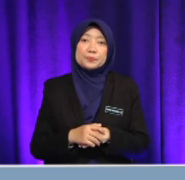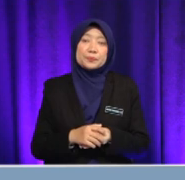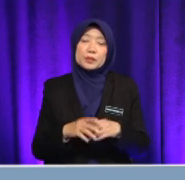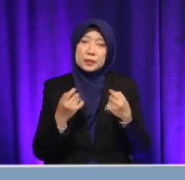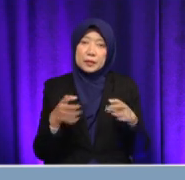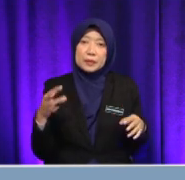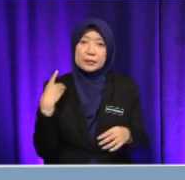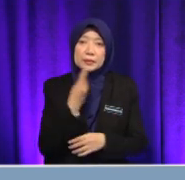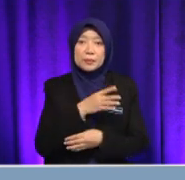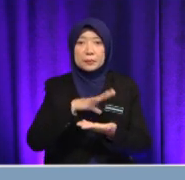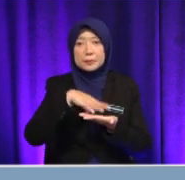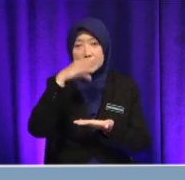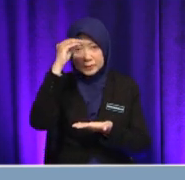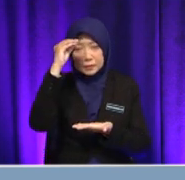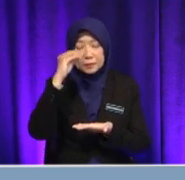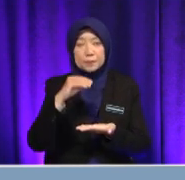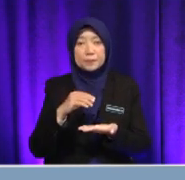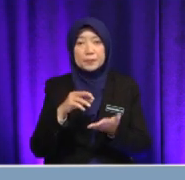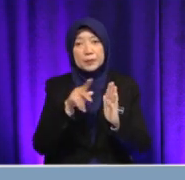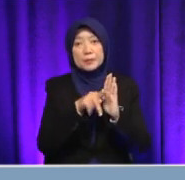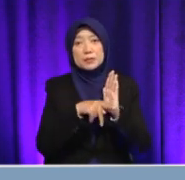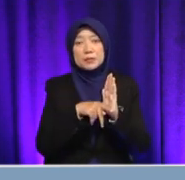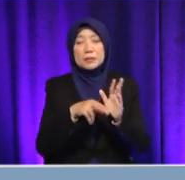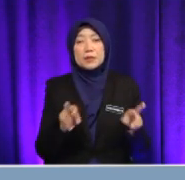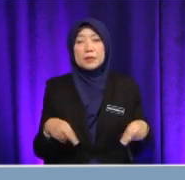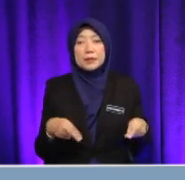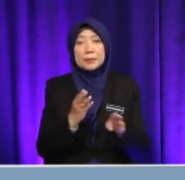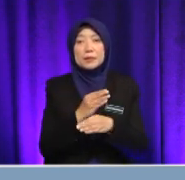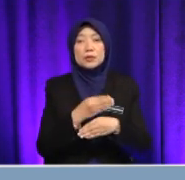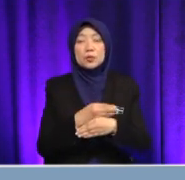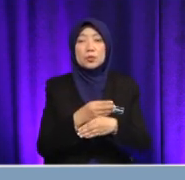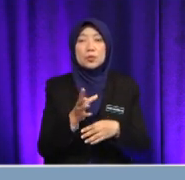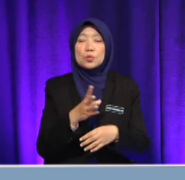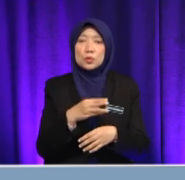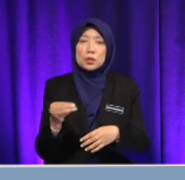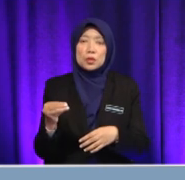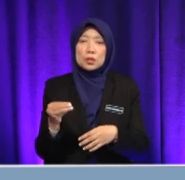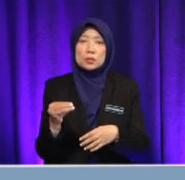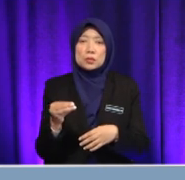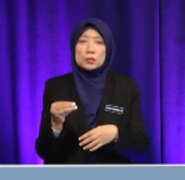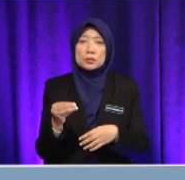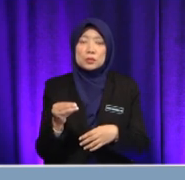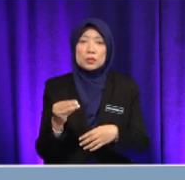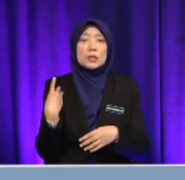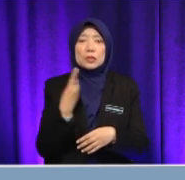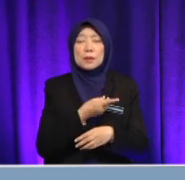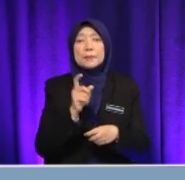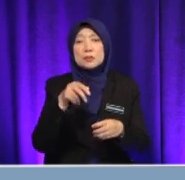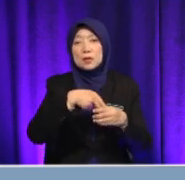kita belajar tentang prinsip Eka bentuk eliminasi lidah juga tipografi kita perlu kasihkan